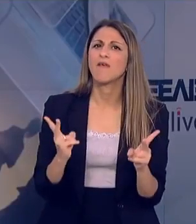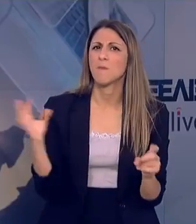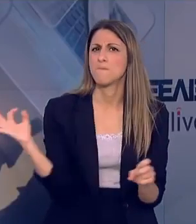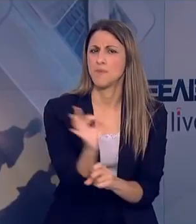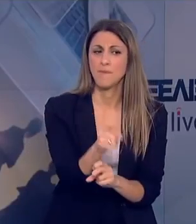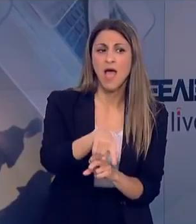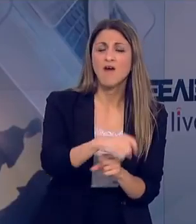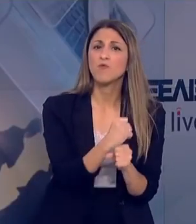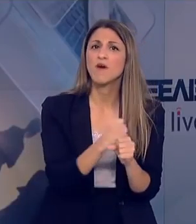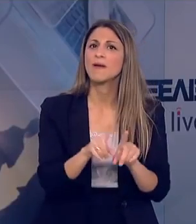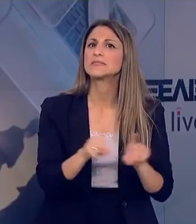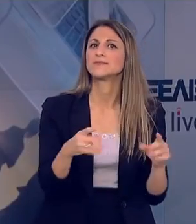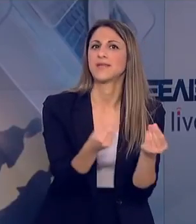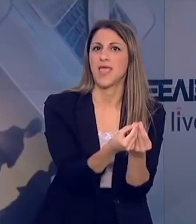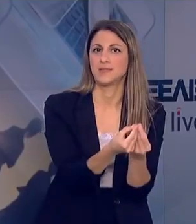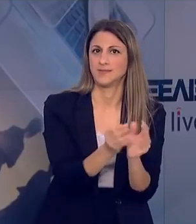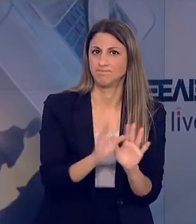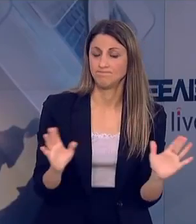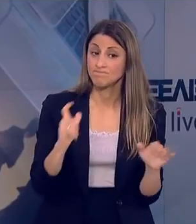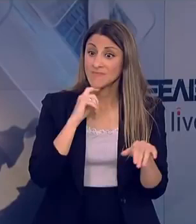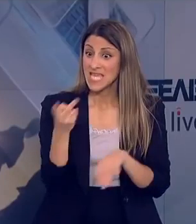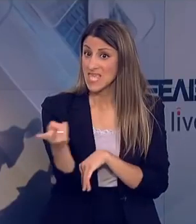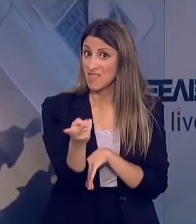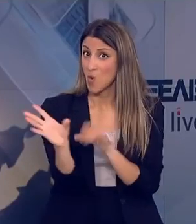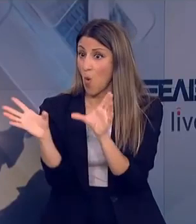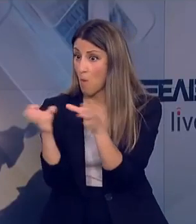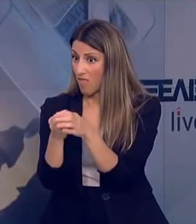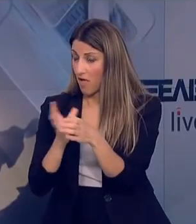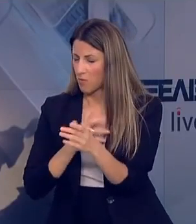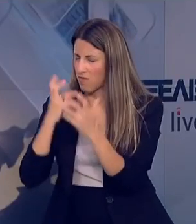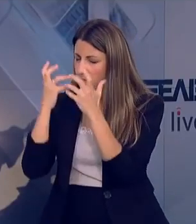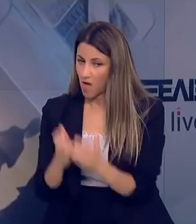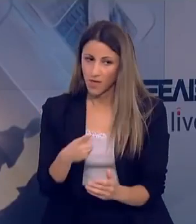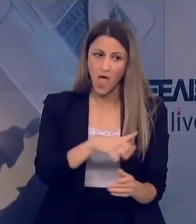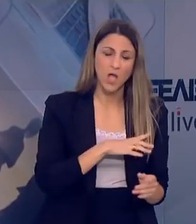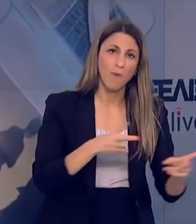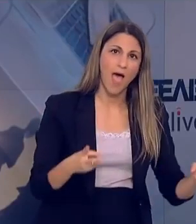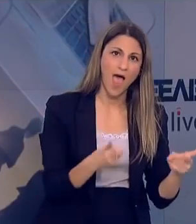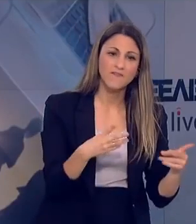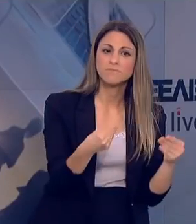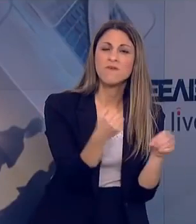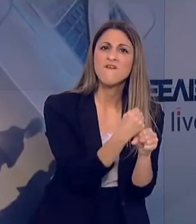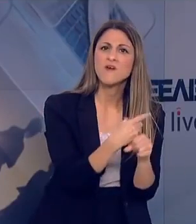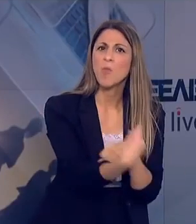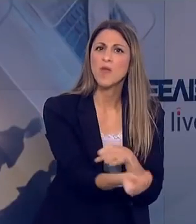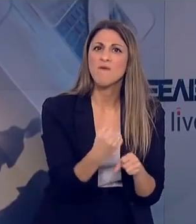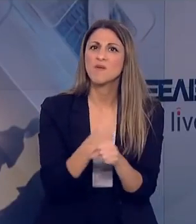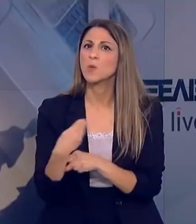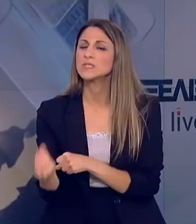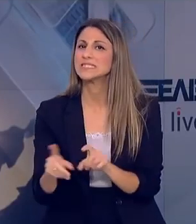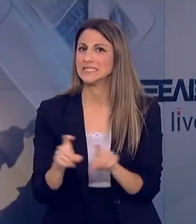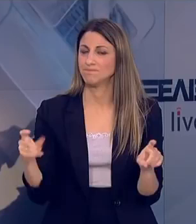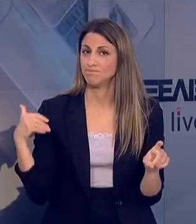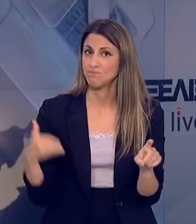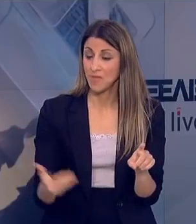μορφές. Είναι ακόμα νωρίς. Σιγά-σιγά θα δούμε περισσότερες επιστημονικές εξελίξεις στο θέμα αυτό. Μια πρώτη τέτοια σημαντική